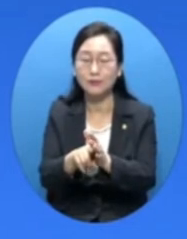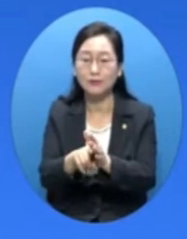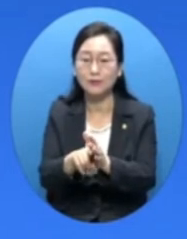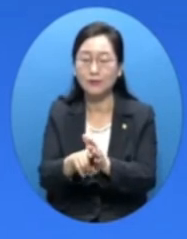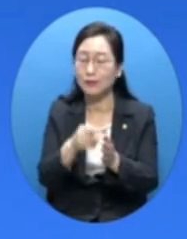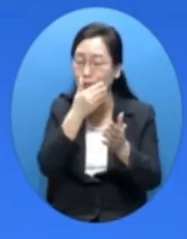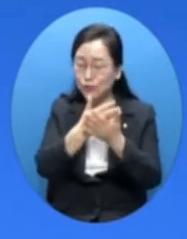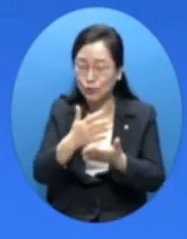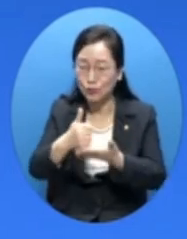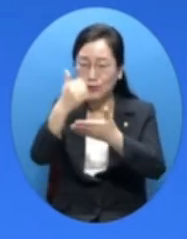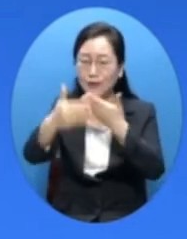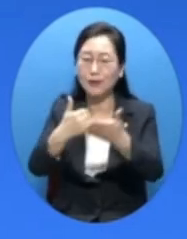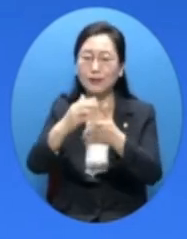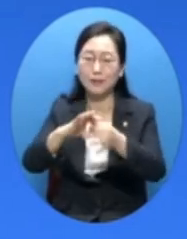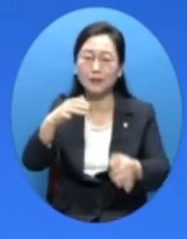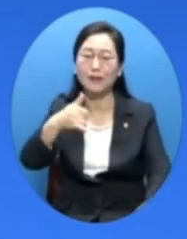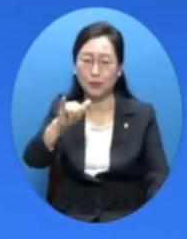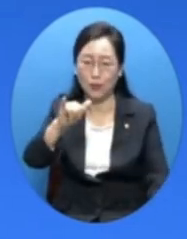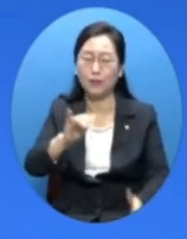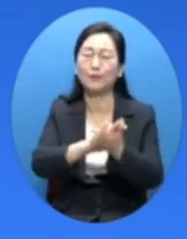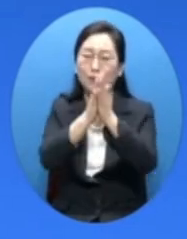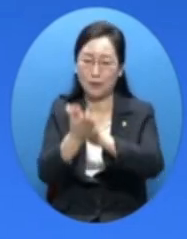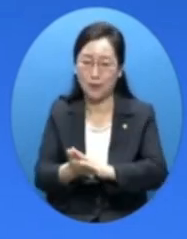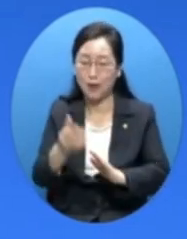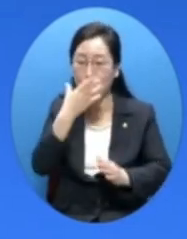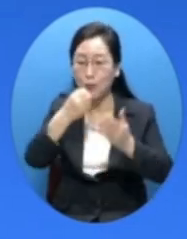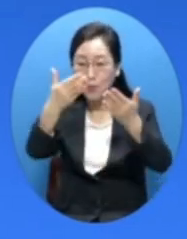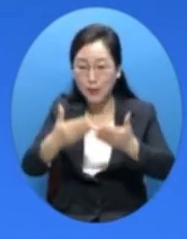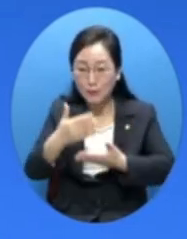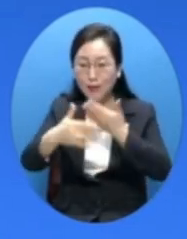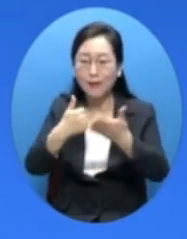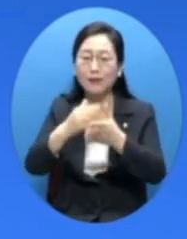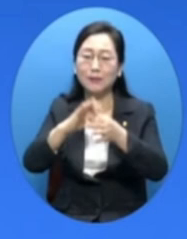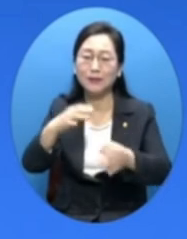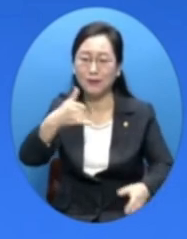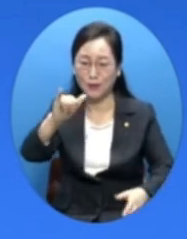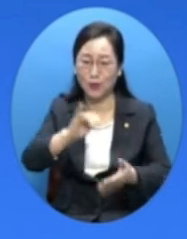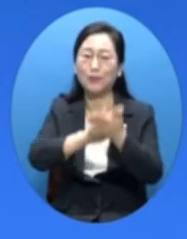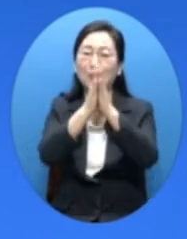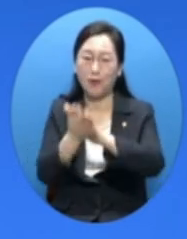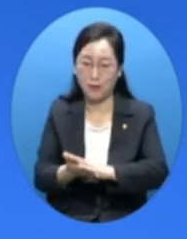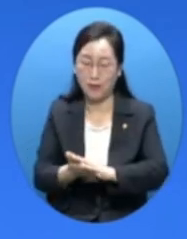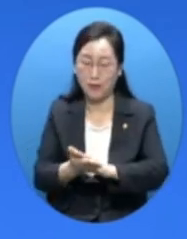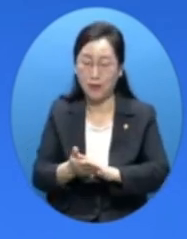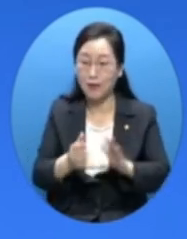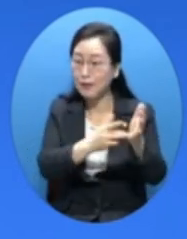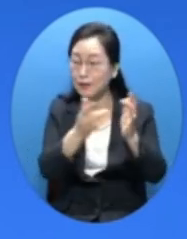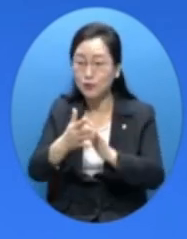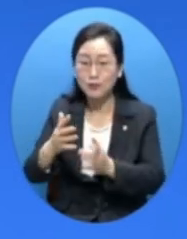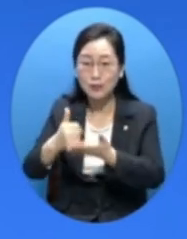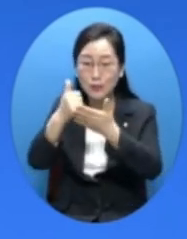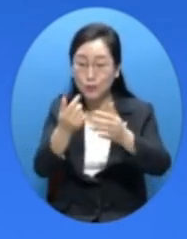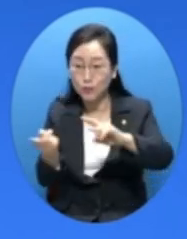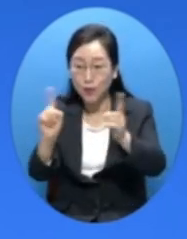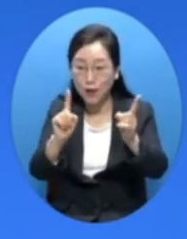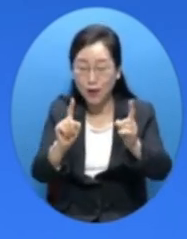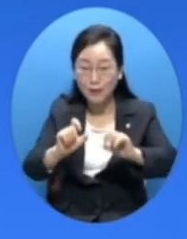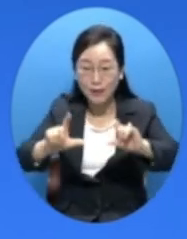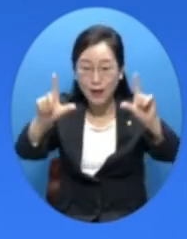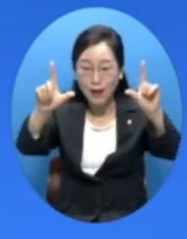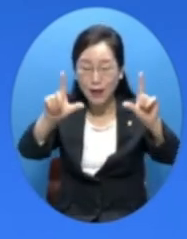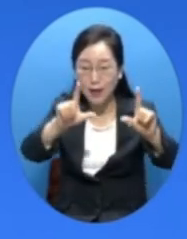존귀한 하나님의 자녀가 되었습니다. 복받은 하나님의 자녀가 되었습니다. 예수님께서 부활하신 날 저녁에